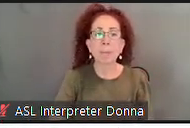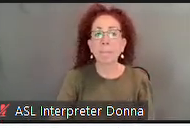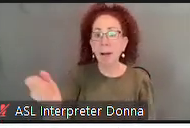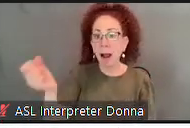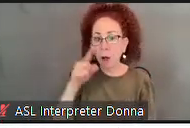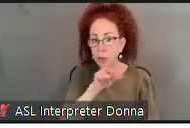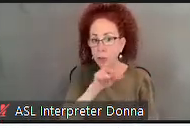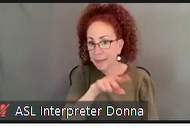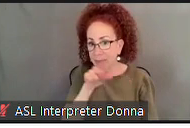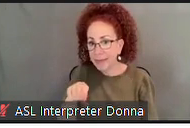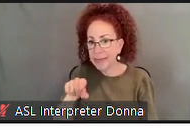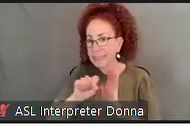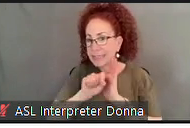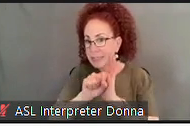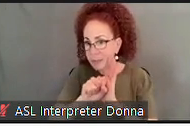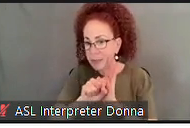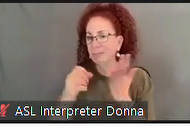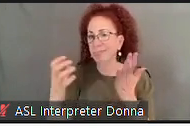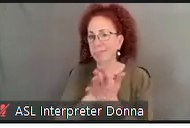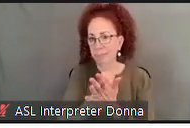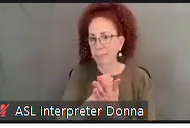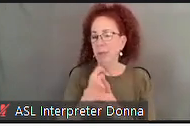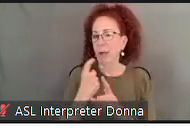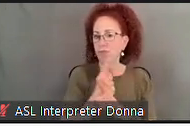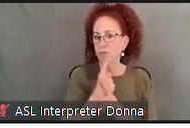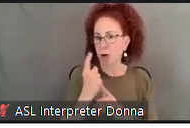健康问题。